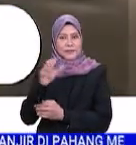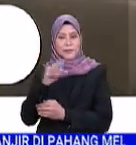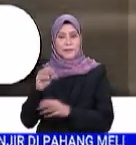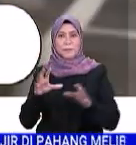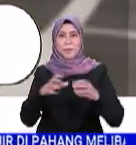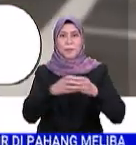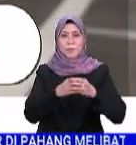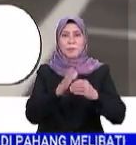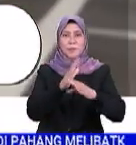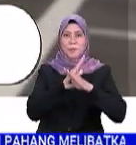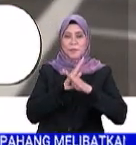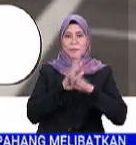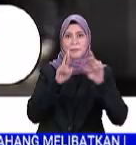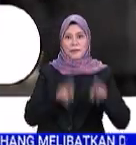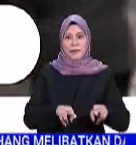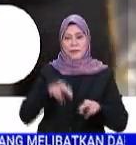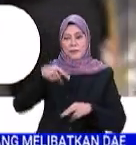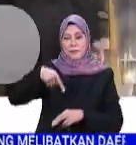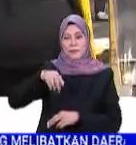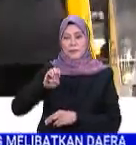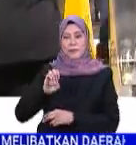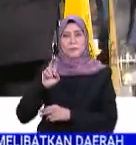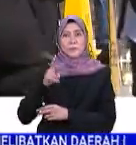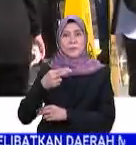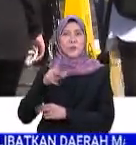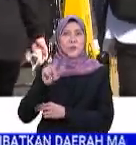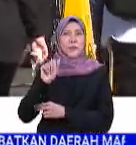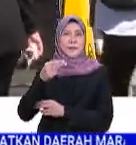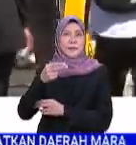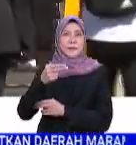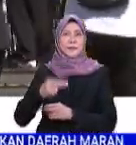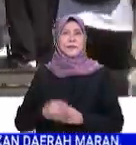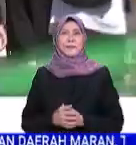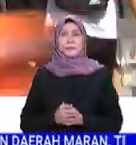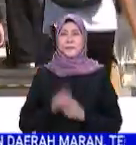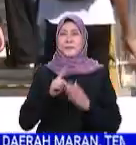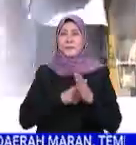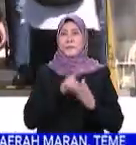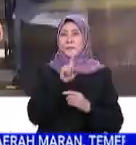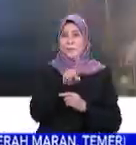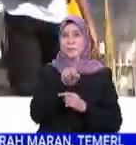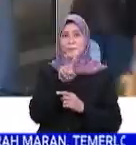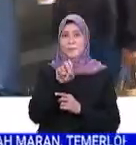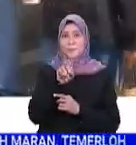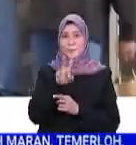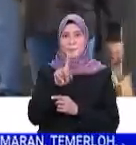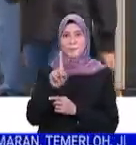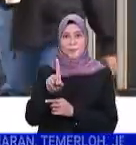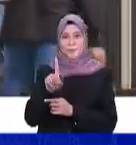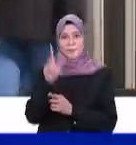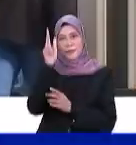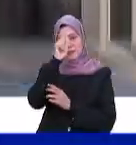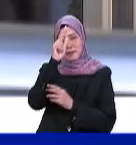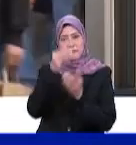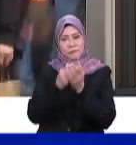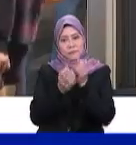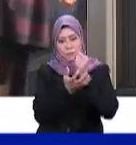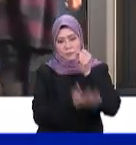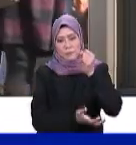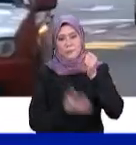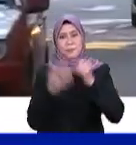pakej perlindungan rakyat dan pemulihan ekonomi, pemulih. Januari 2021, kerajaan